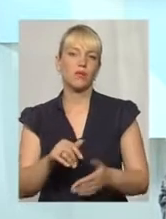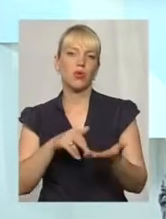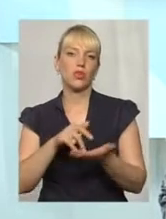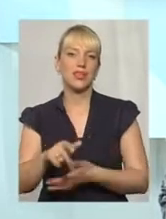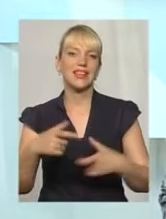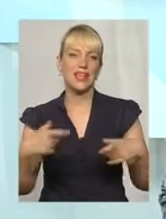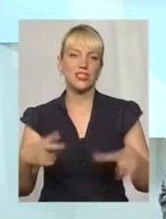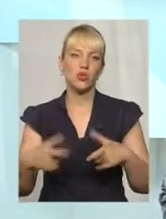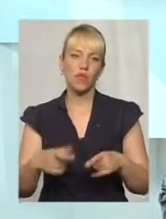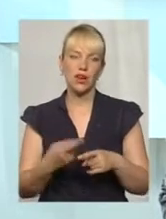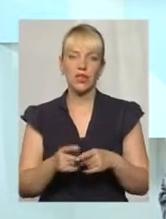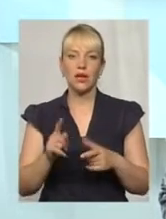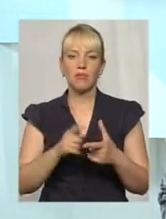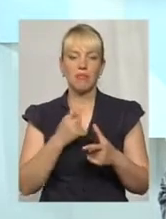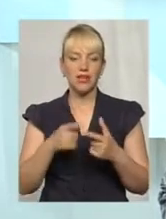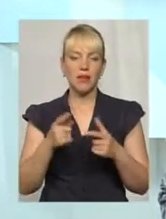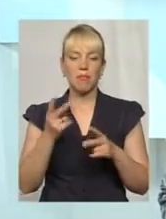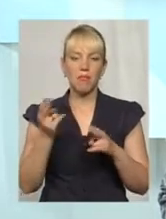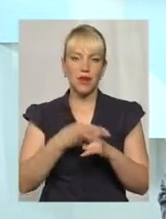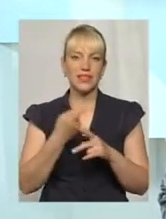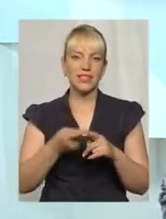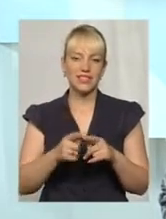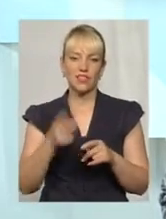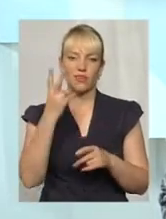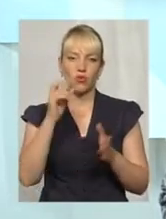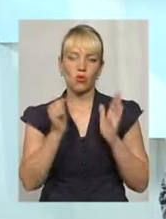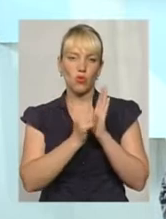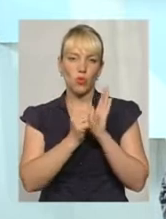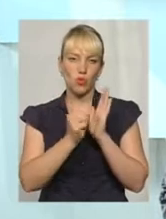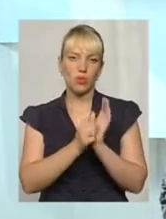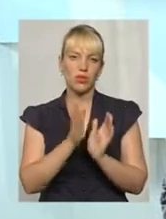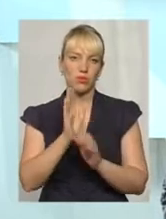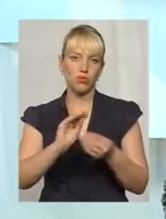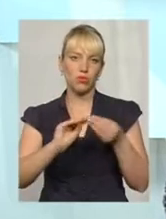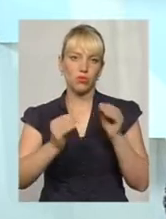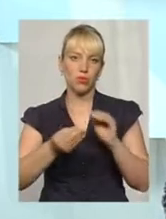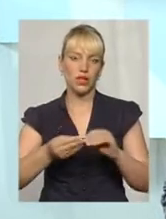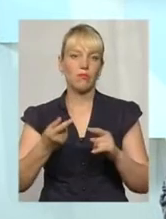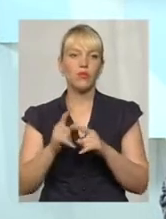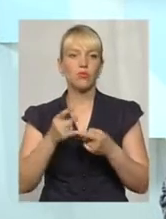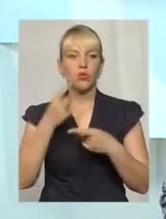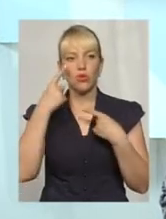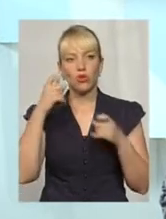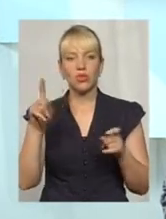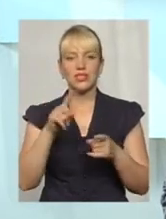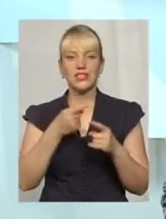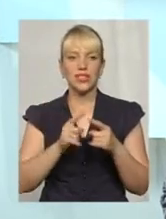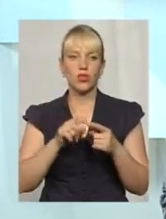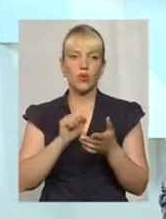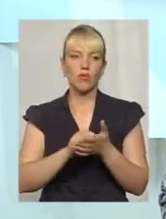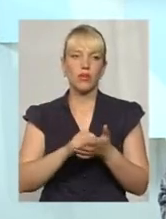Без одного з цих двох документів при пропуску, звичайно, що будуть виникати проблеми. Тому наголошую, що ці документи обов'язково повинні